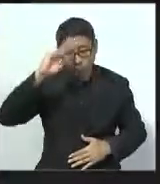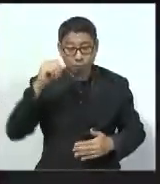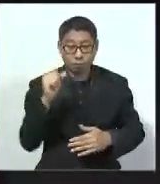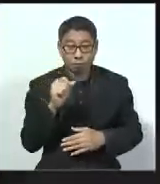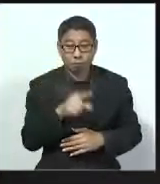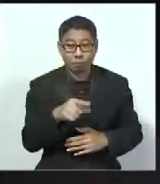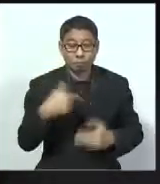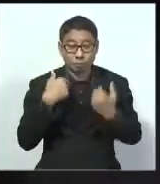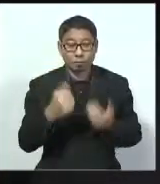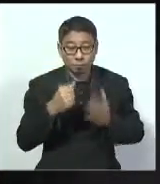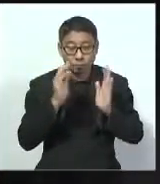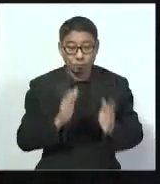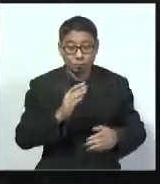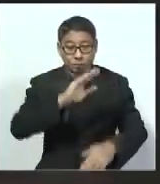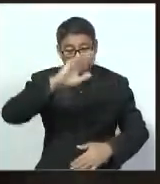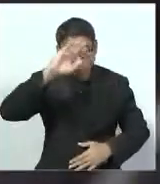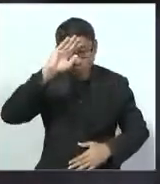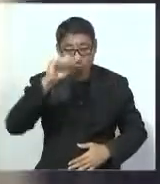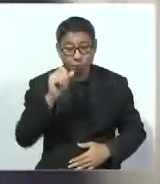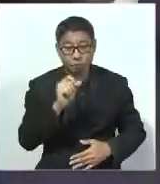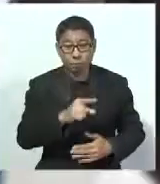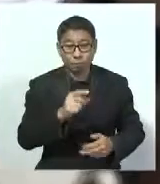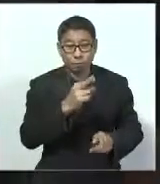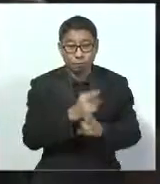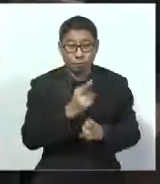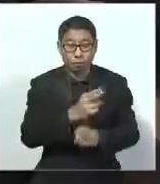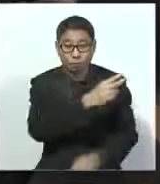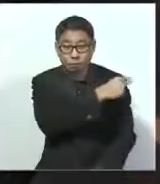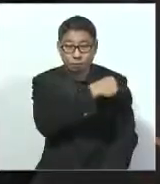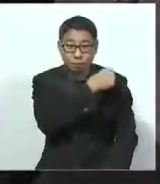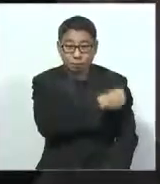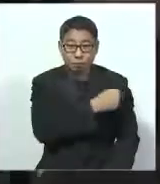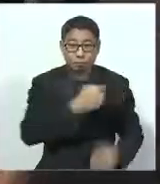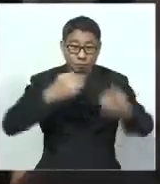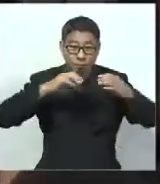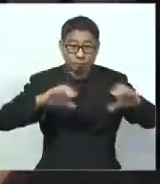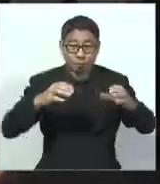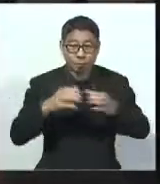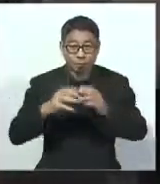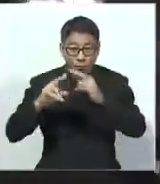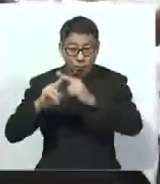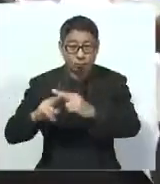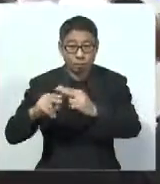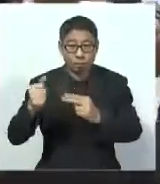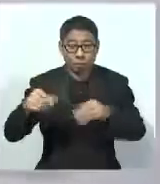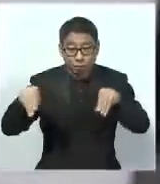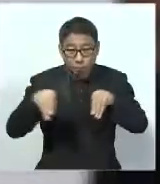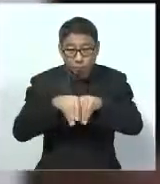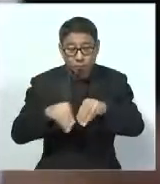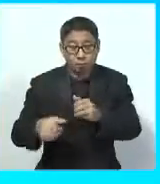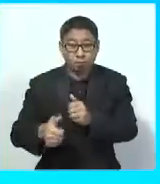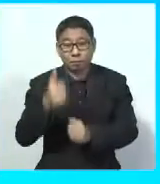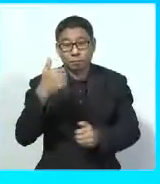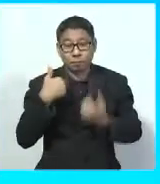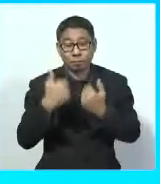กเฉินหรือว่ายูเซฟเพื่อให้ผู้ป่วยฉุกเฉินเข้ารับการรักษาในโรงพยาบาลของรัฐหรือว่าเอกชนก็ได้นะคะที่ใกล้ที่สุดไป